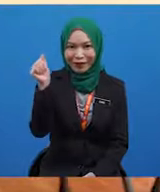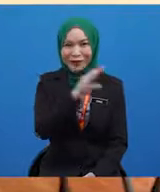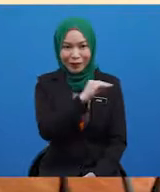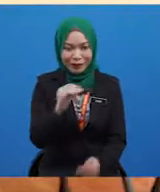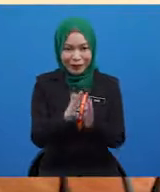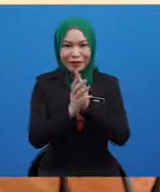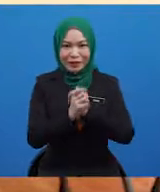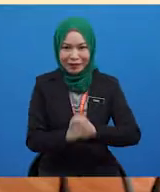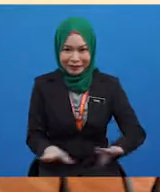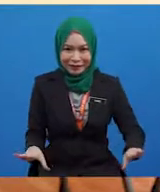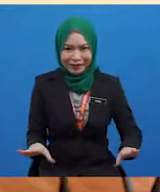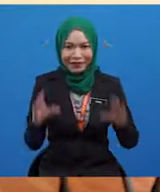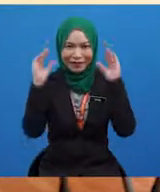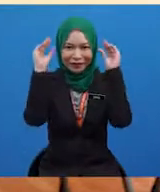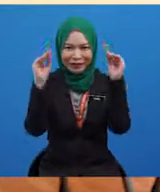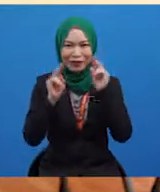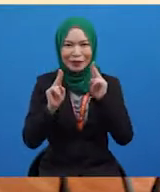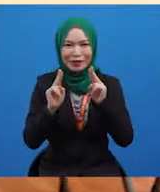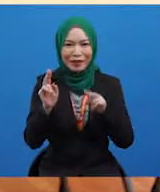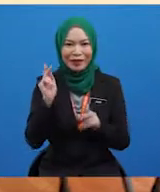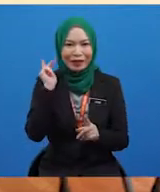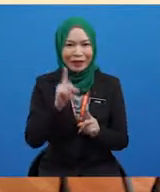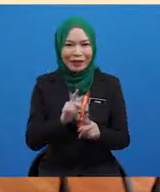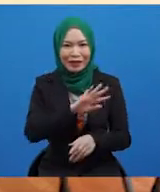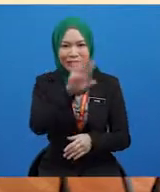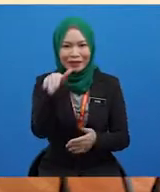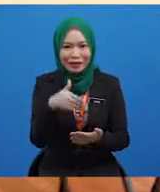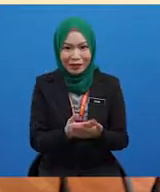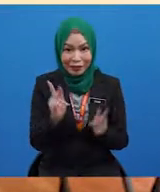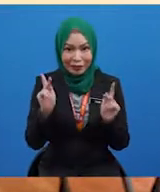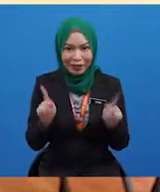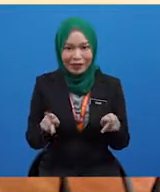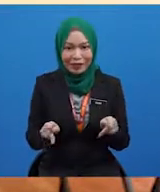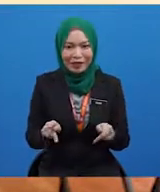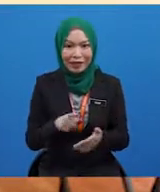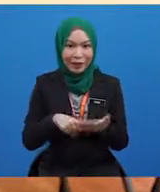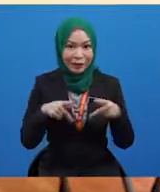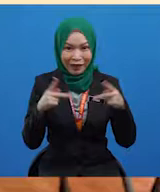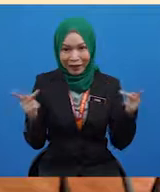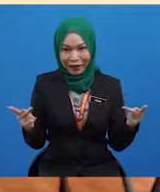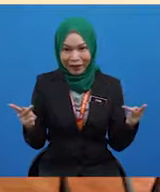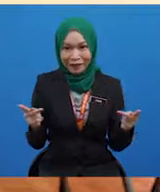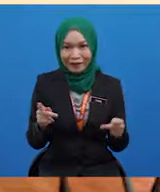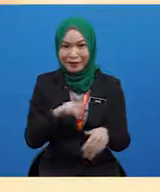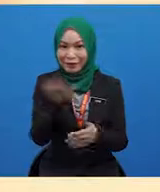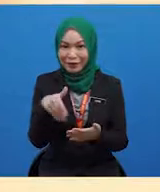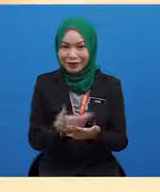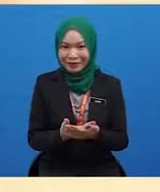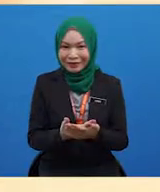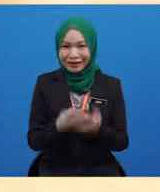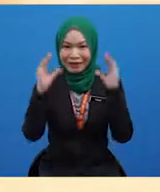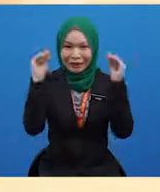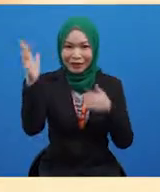Assalamualaikum dan salam sejahtera cikgu ucapkan kepada semua pelajar. Apa khabar pelajar semua?